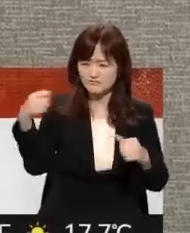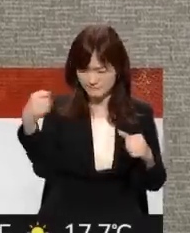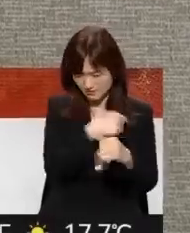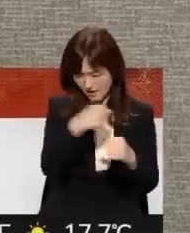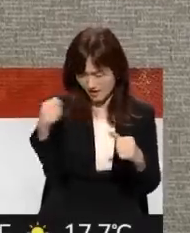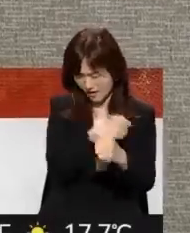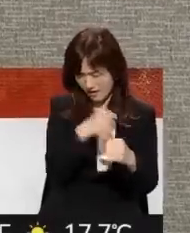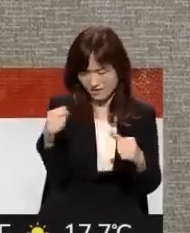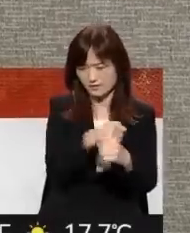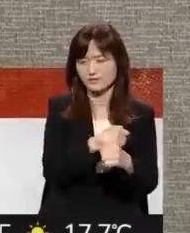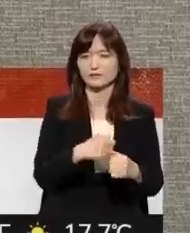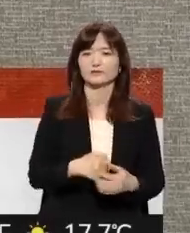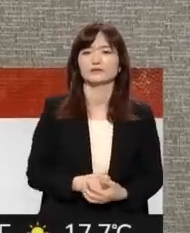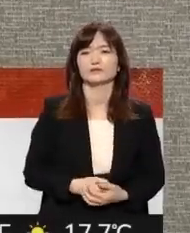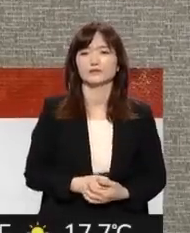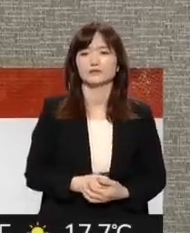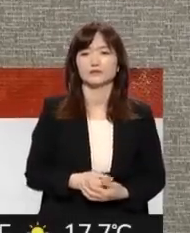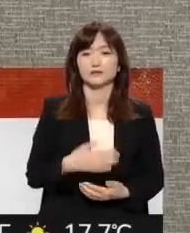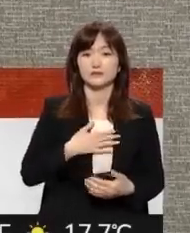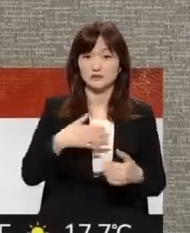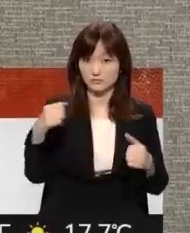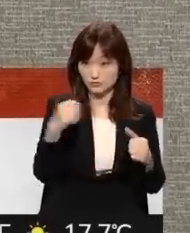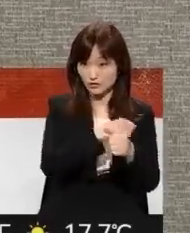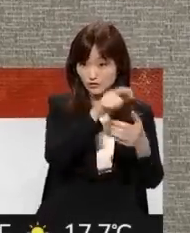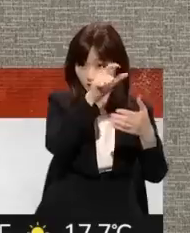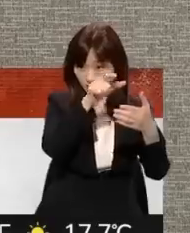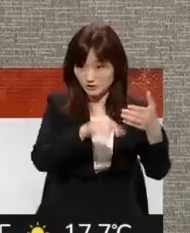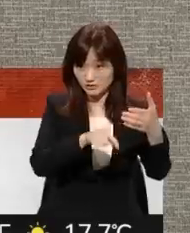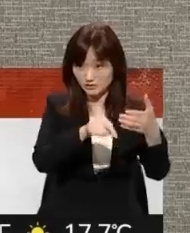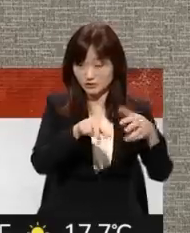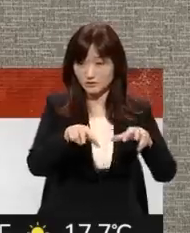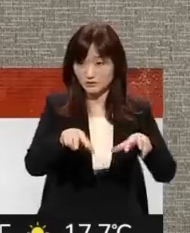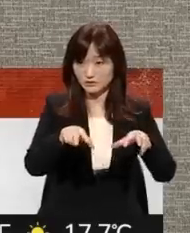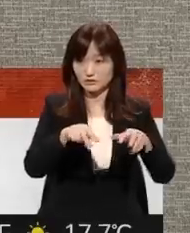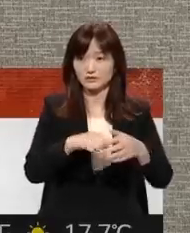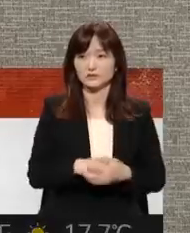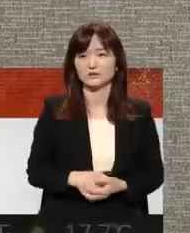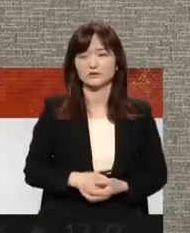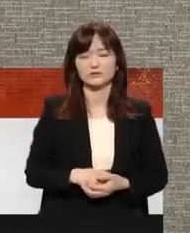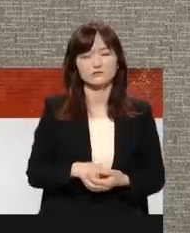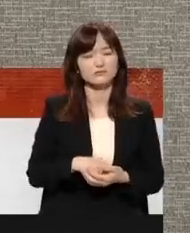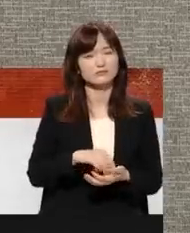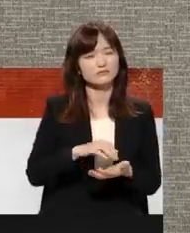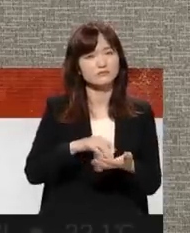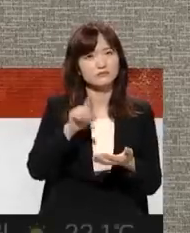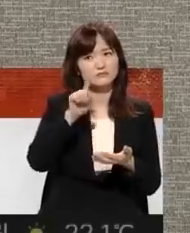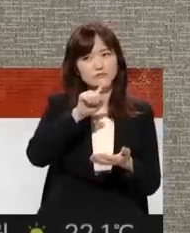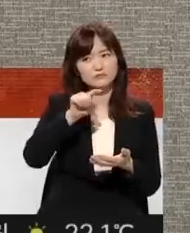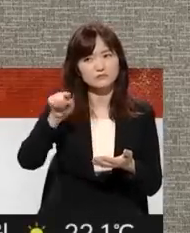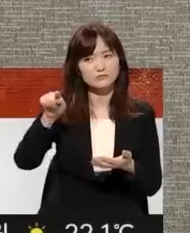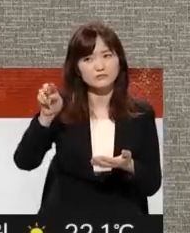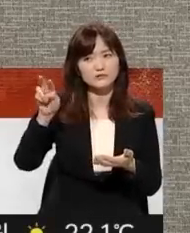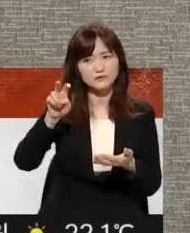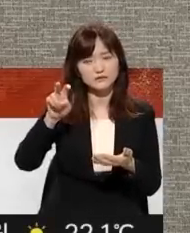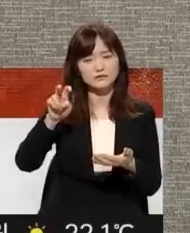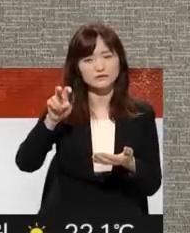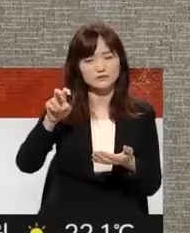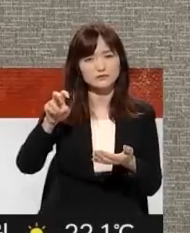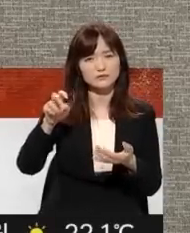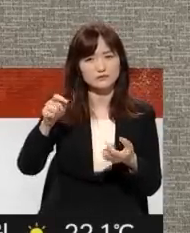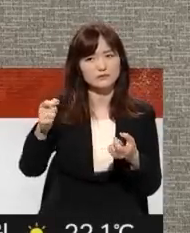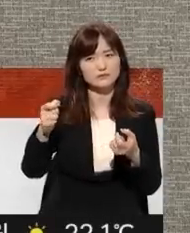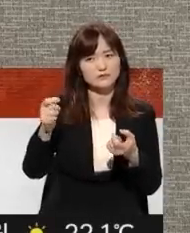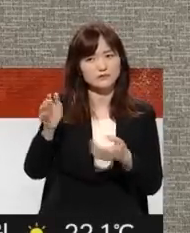종일 그럴 때도 다반사였기 때문에 제 폭행 기록만도 지금 거의